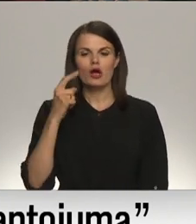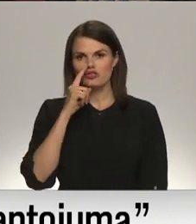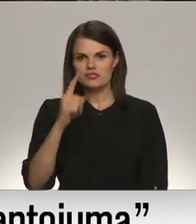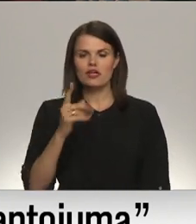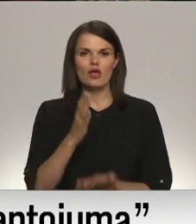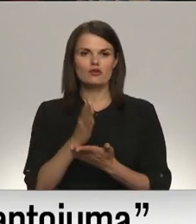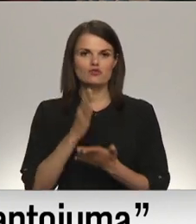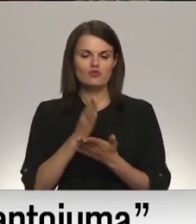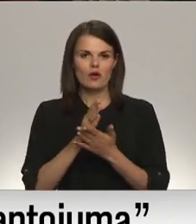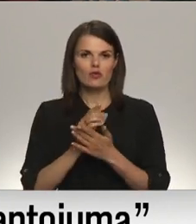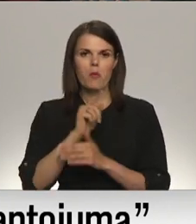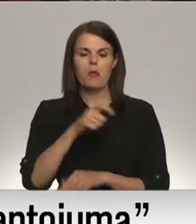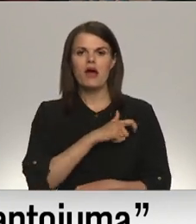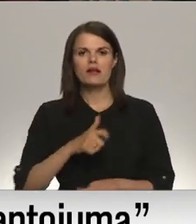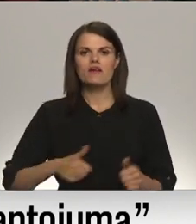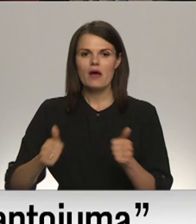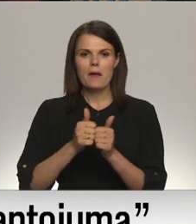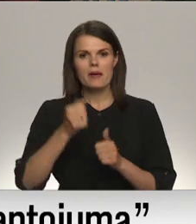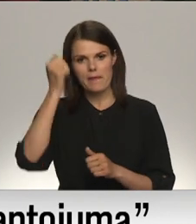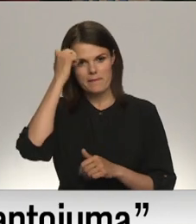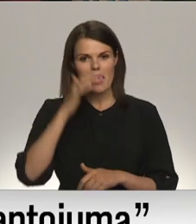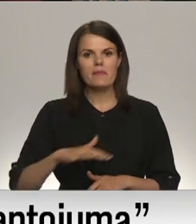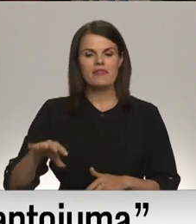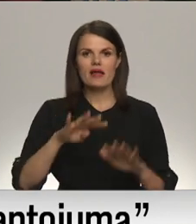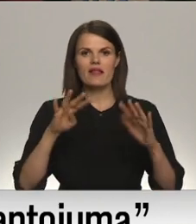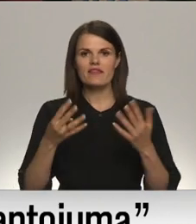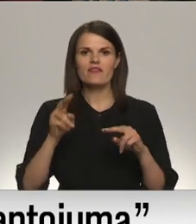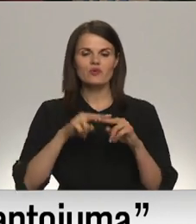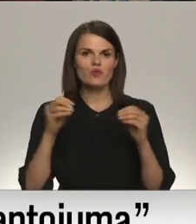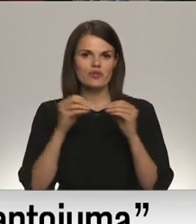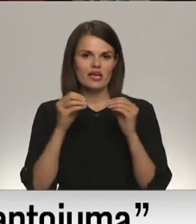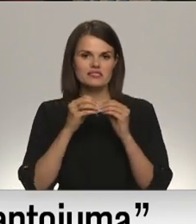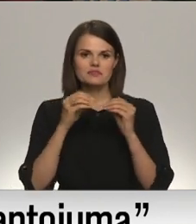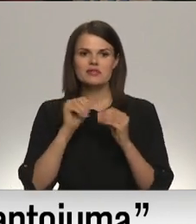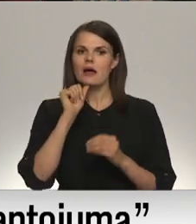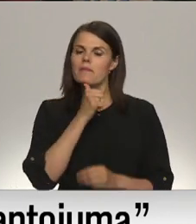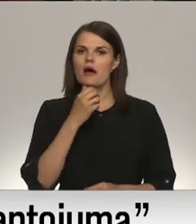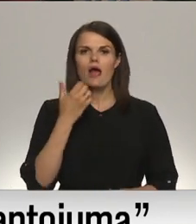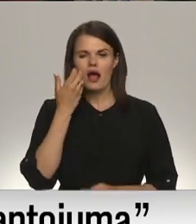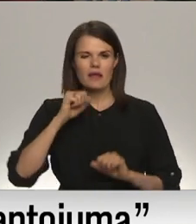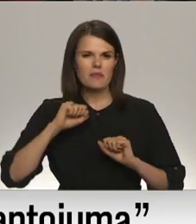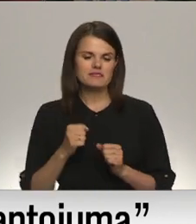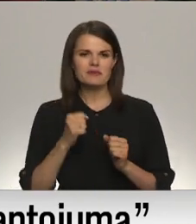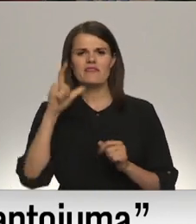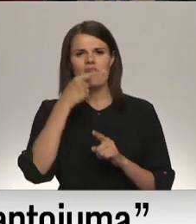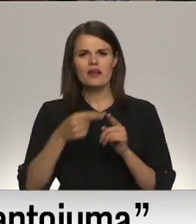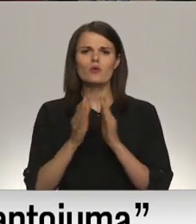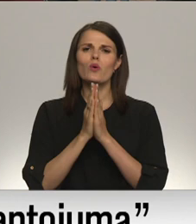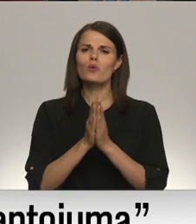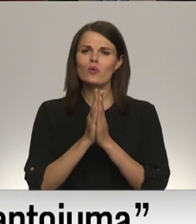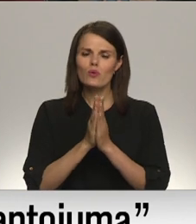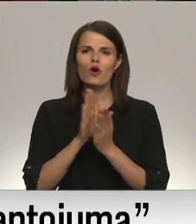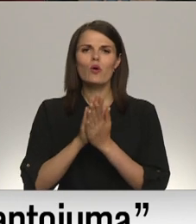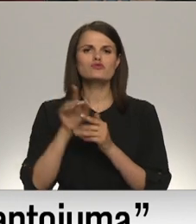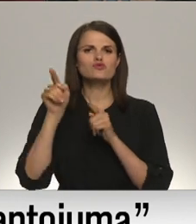nedēļas notikumiem Pārdaugavā pie pieminekļa 9. un 10. maijā, kad par spīti vairāk kārtējiem aicinājumiem